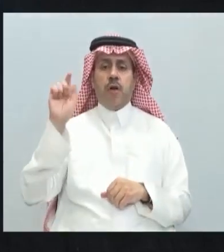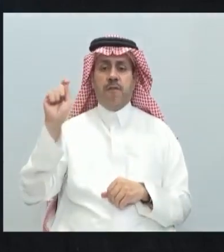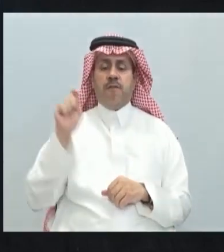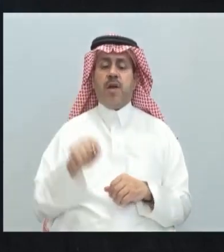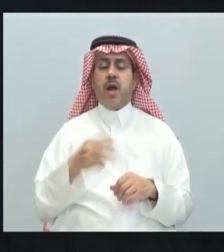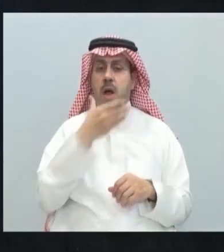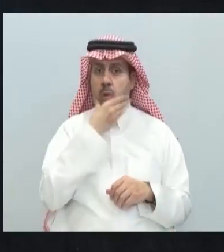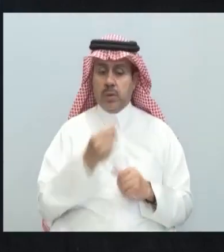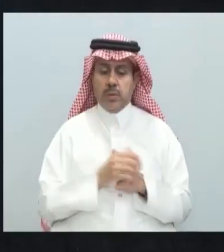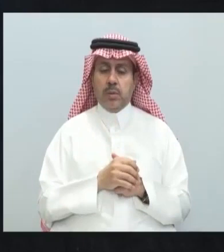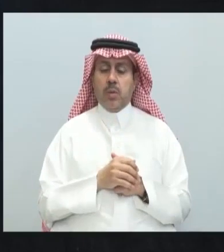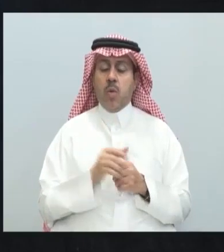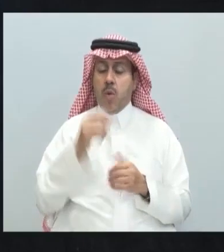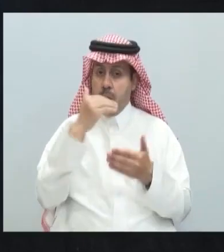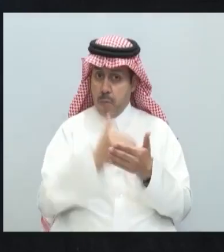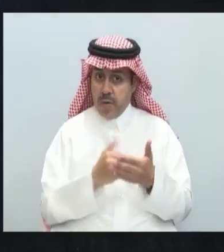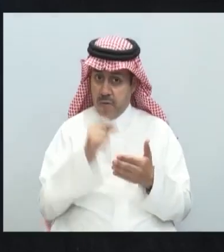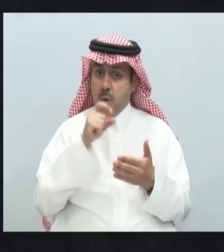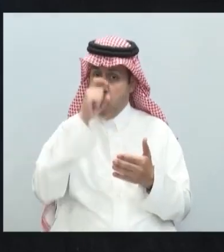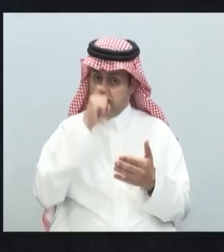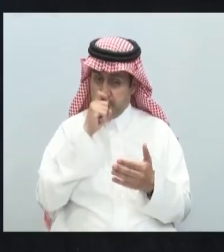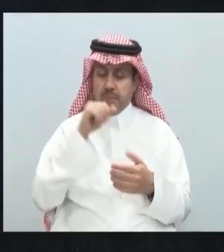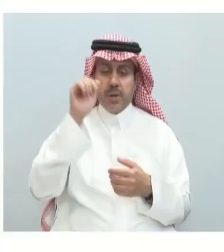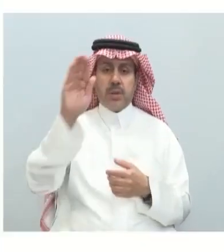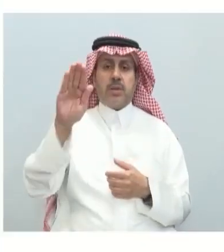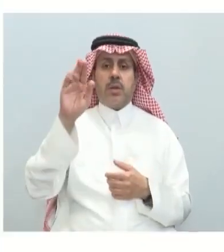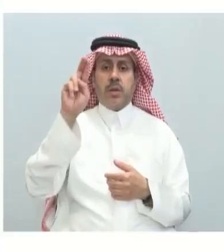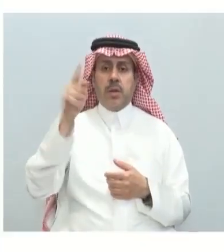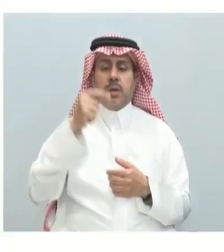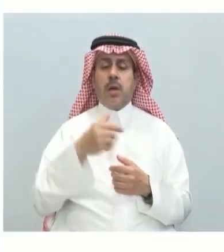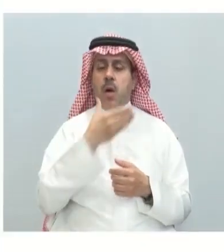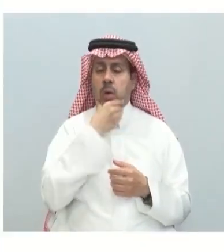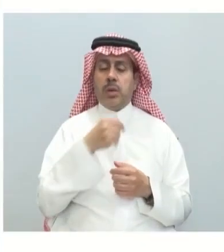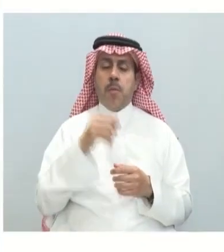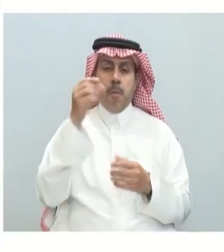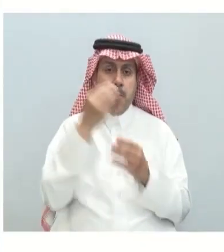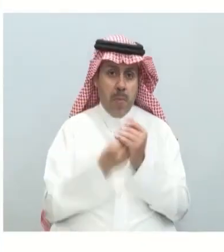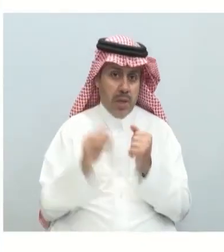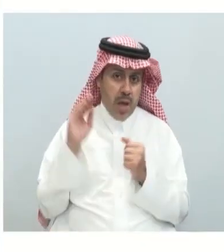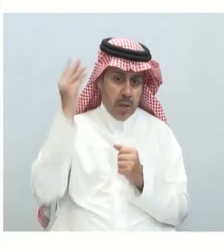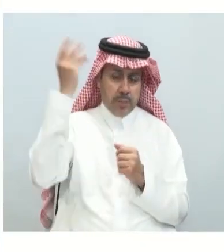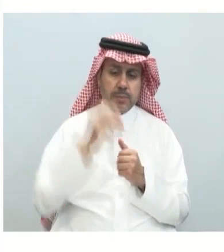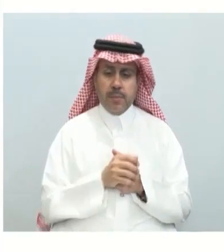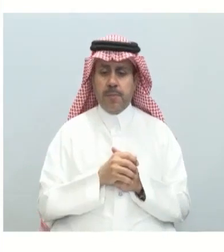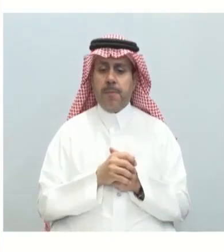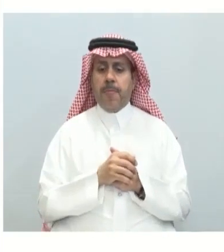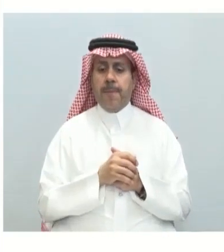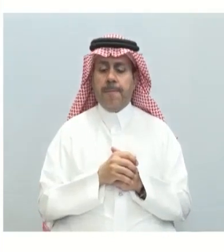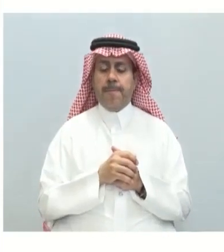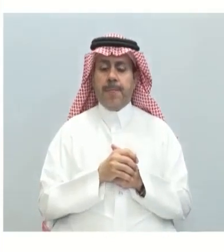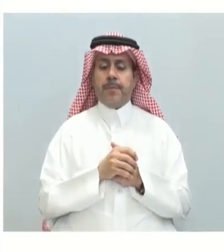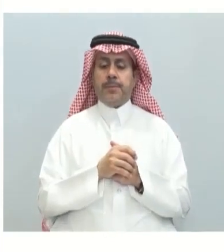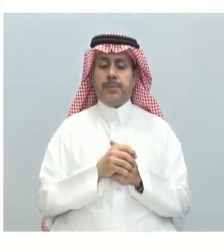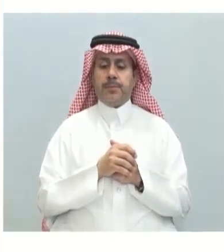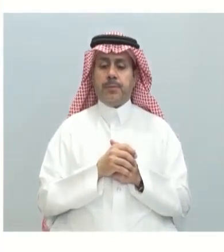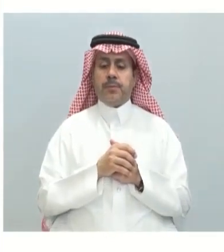ان يكون فيه ستر لعورات بني ادم ناتي ايها الطلاب والطالبات ايضا الى هذه الفائده الاخرى من